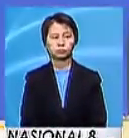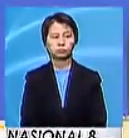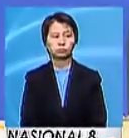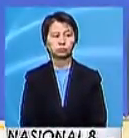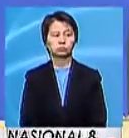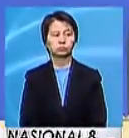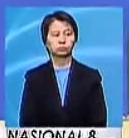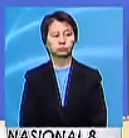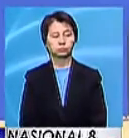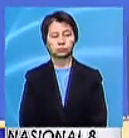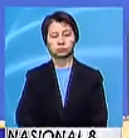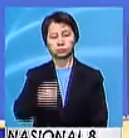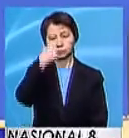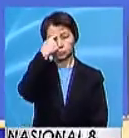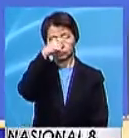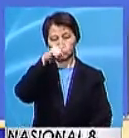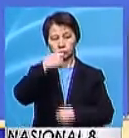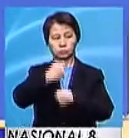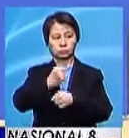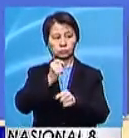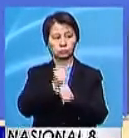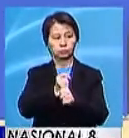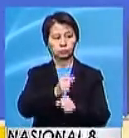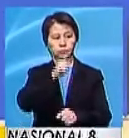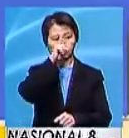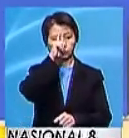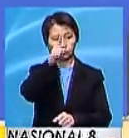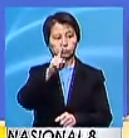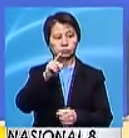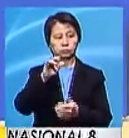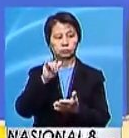You make sure government delivery mechanism will go ahead.